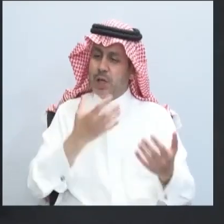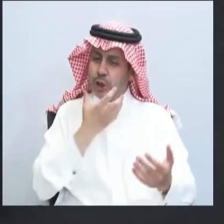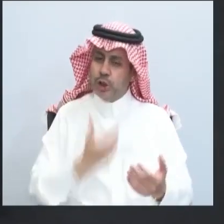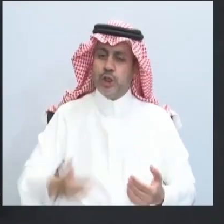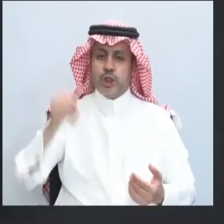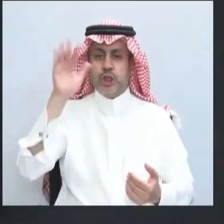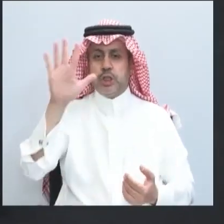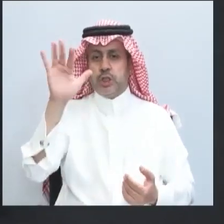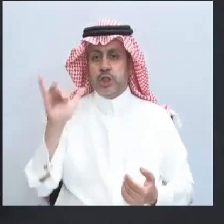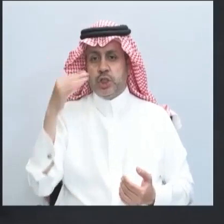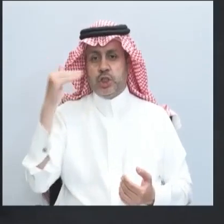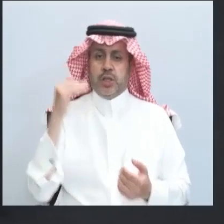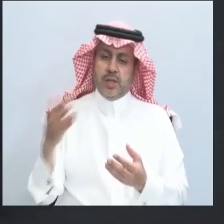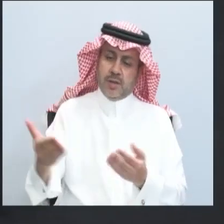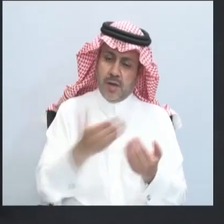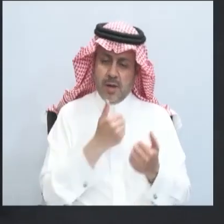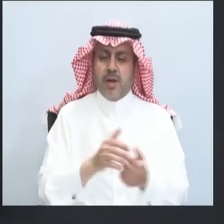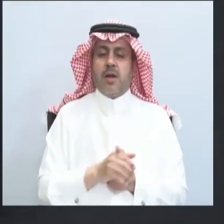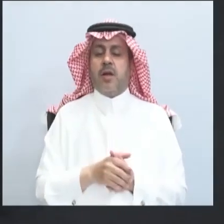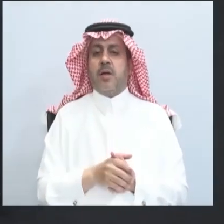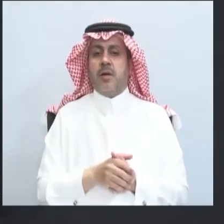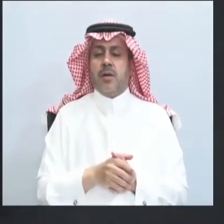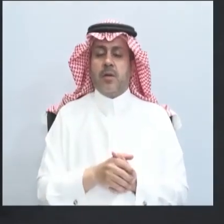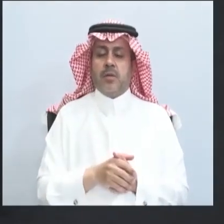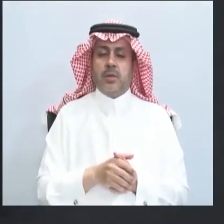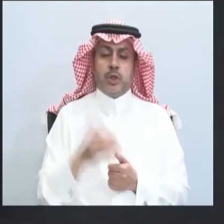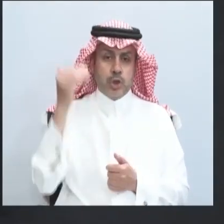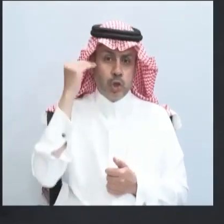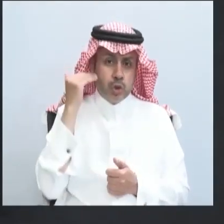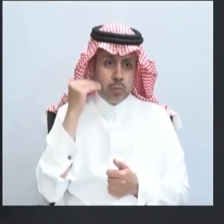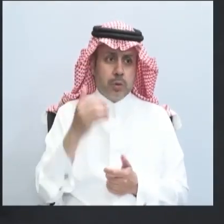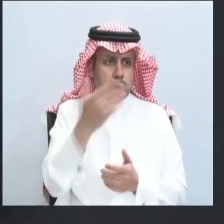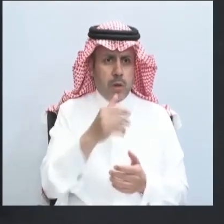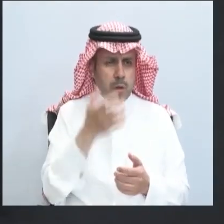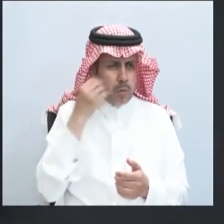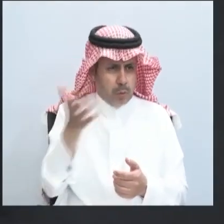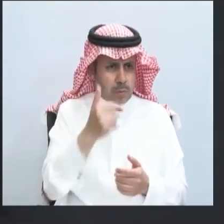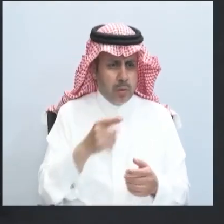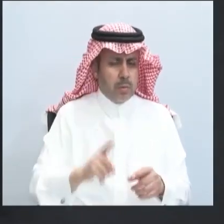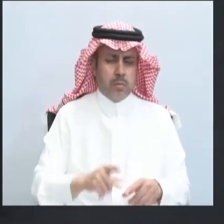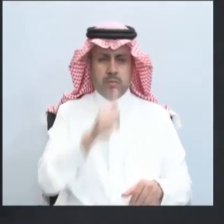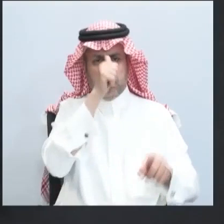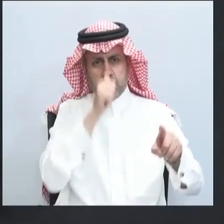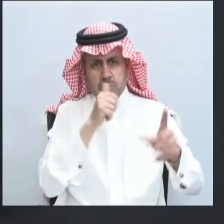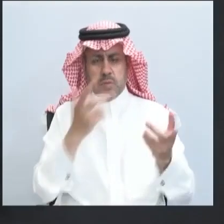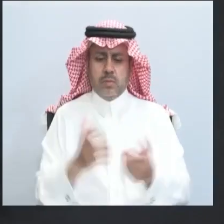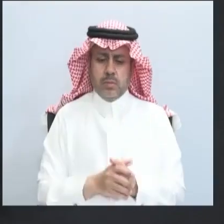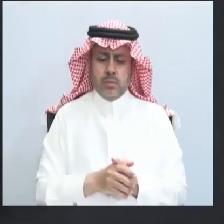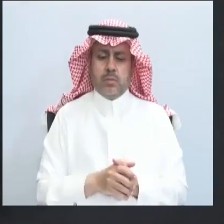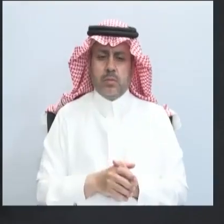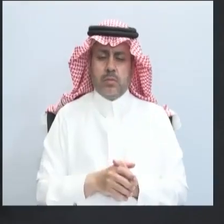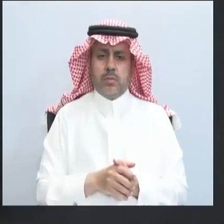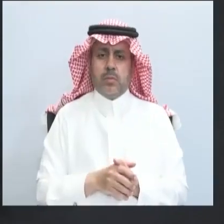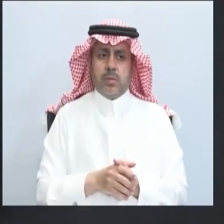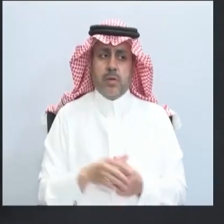او تلكم المراه تعالي ايتها العجوز تفضلي هنا ايتها العجوز ما رايكم هل هذا في تلفظ